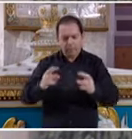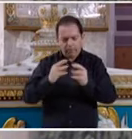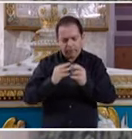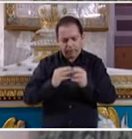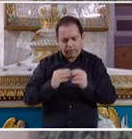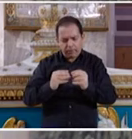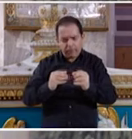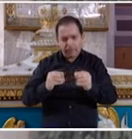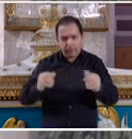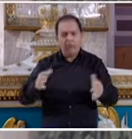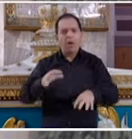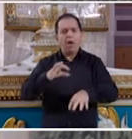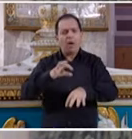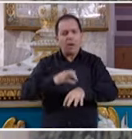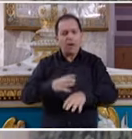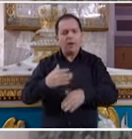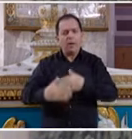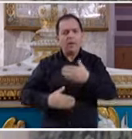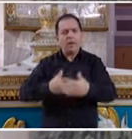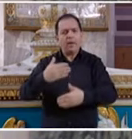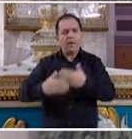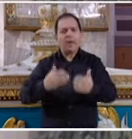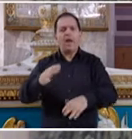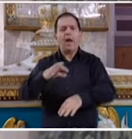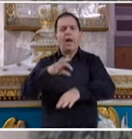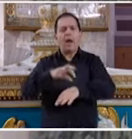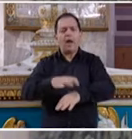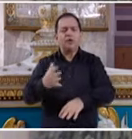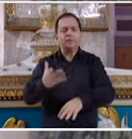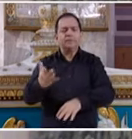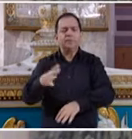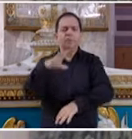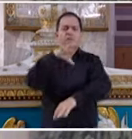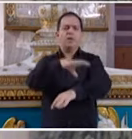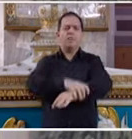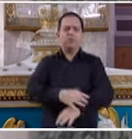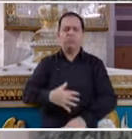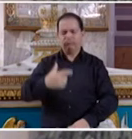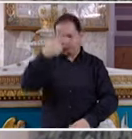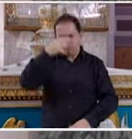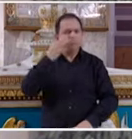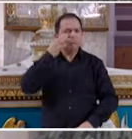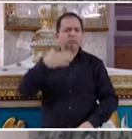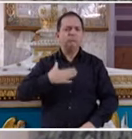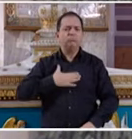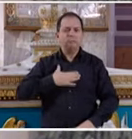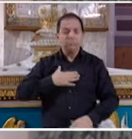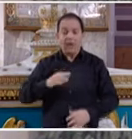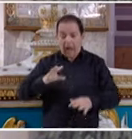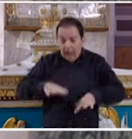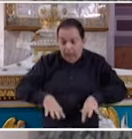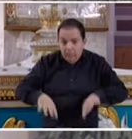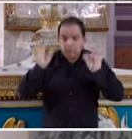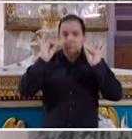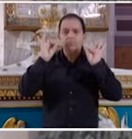ζωή, πάσχουμε μια πνευματική ασθένεια που λέγεται ιδιοτέλεια. Και από την ώρα που αποκτούμε το ζήν,